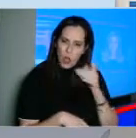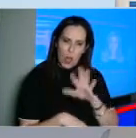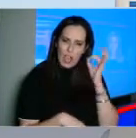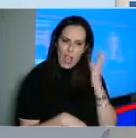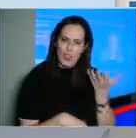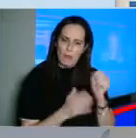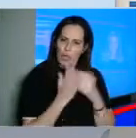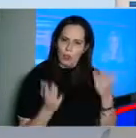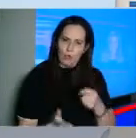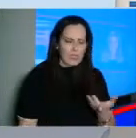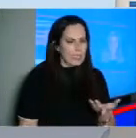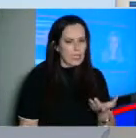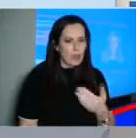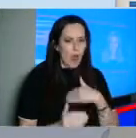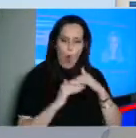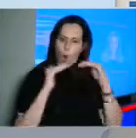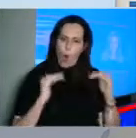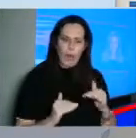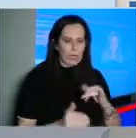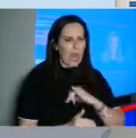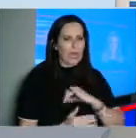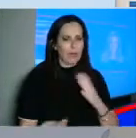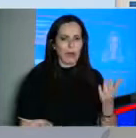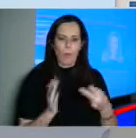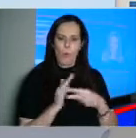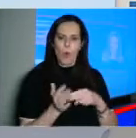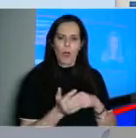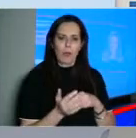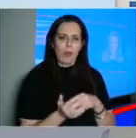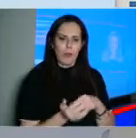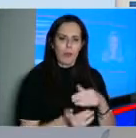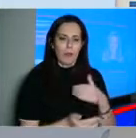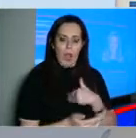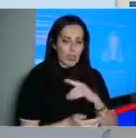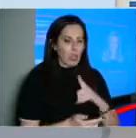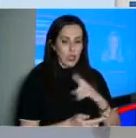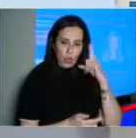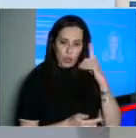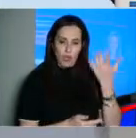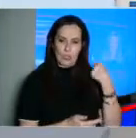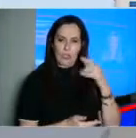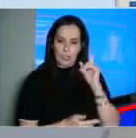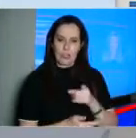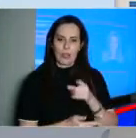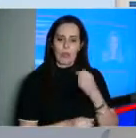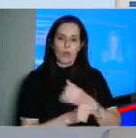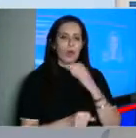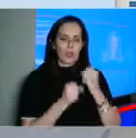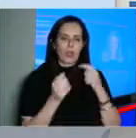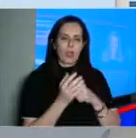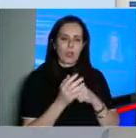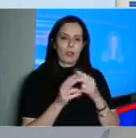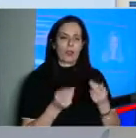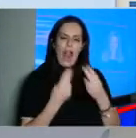אנשים בעיתון, וזה הוריד לי את רמת העניין בפוליטיקה, ואני באופן אישי יודעת שהייתי צריכה לעבוד מאוד קשה כדי